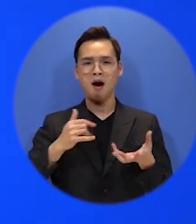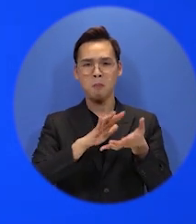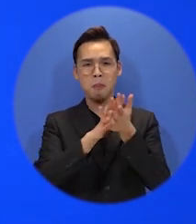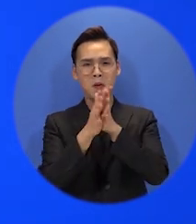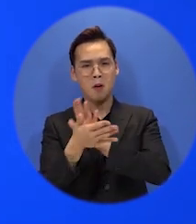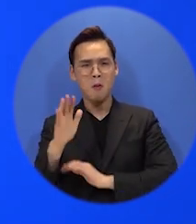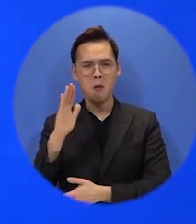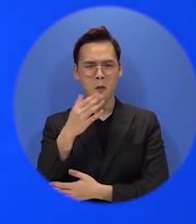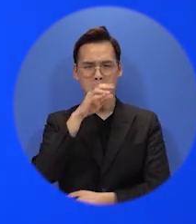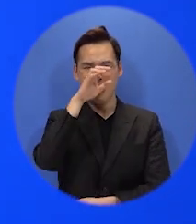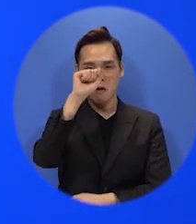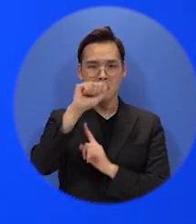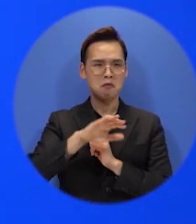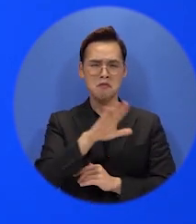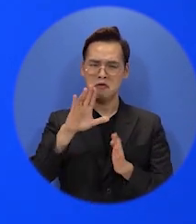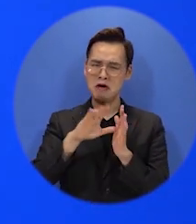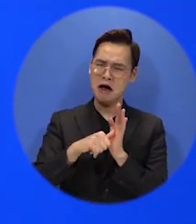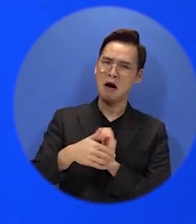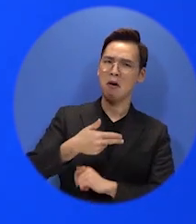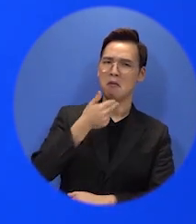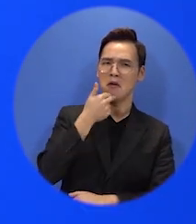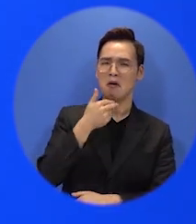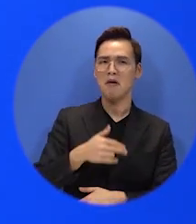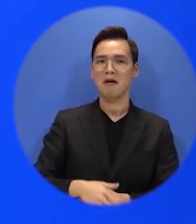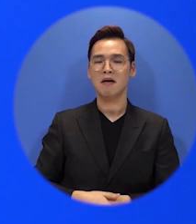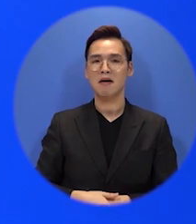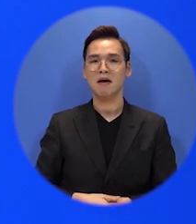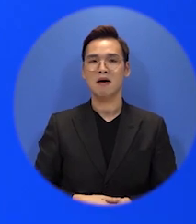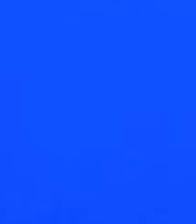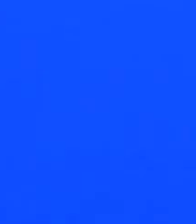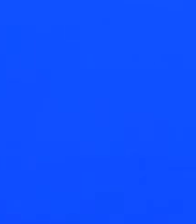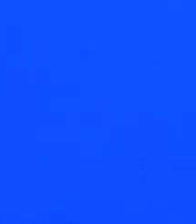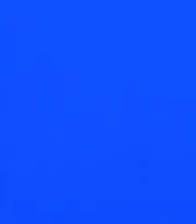참. 아, 예, 요즘 참 많이 좋아졌죠? 저희 때 그런 게 어딨어요. 그렇습니다. 네.